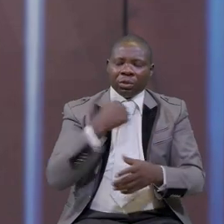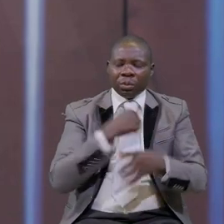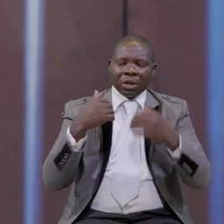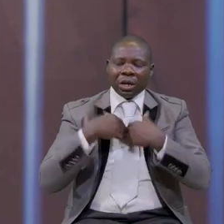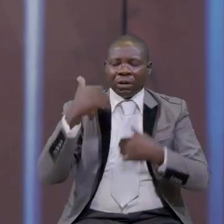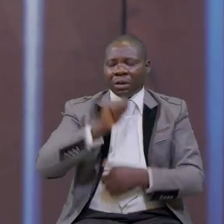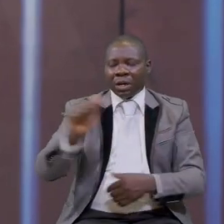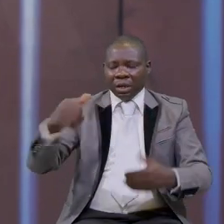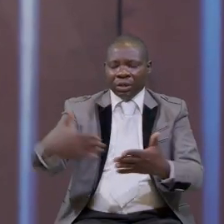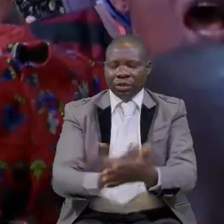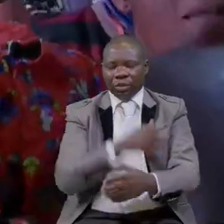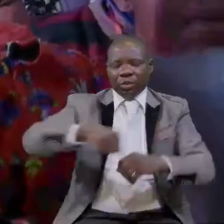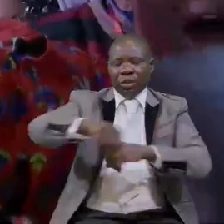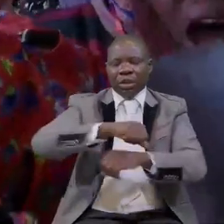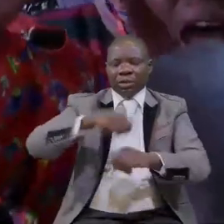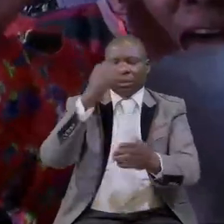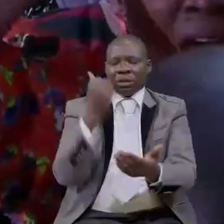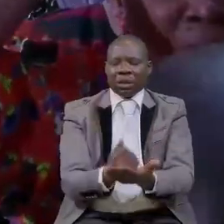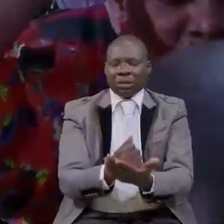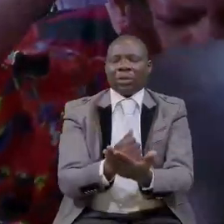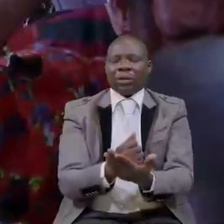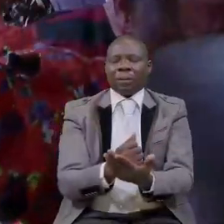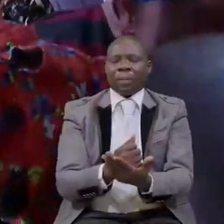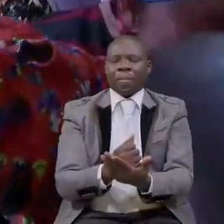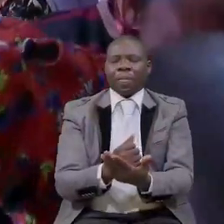nous avons une nouvelle onction.